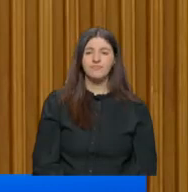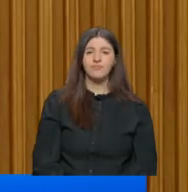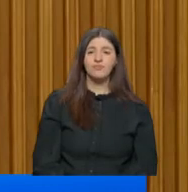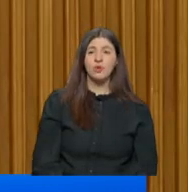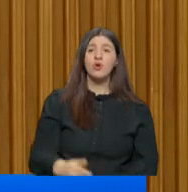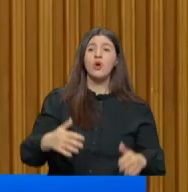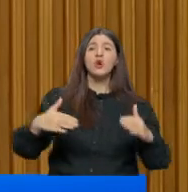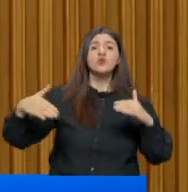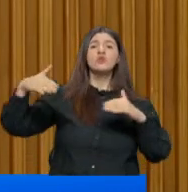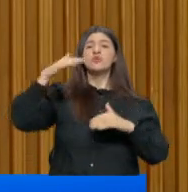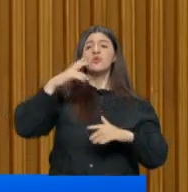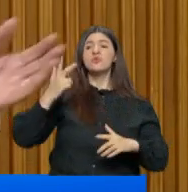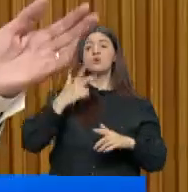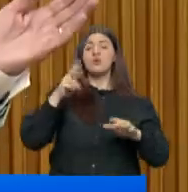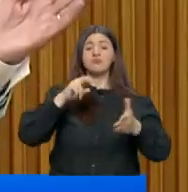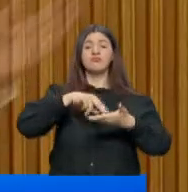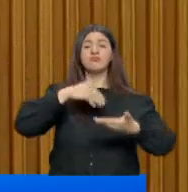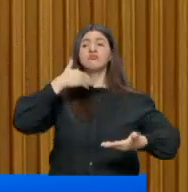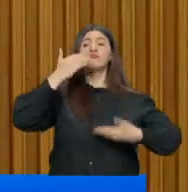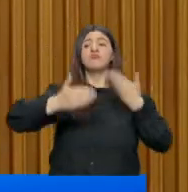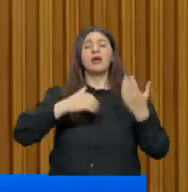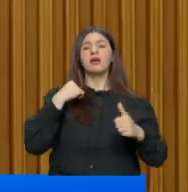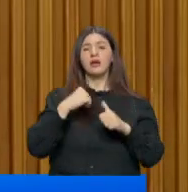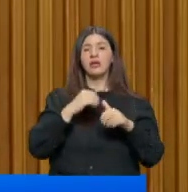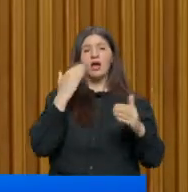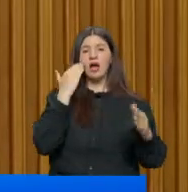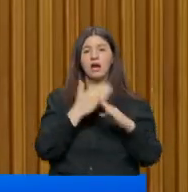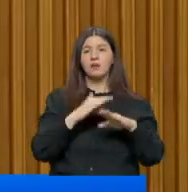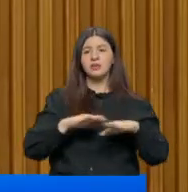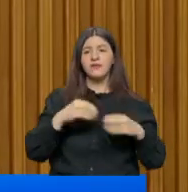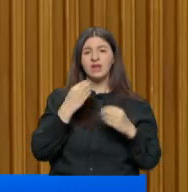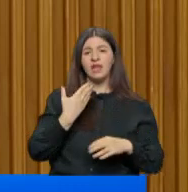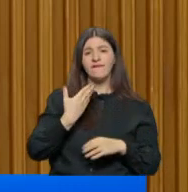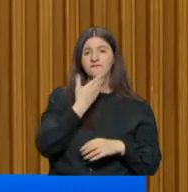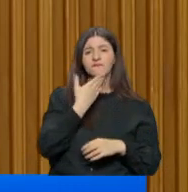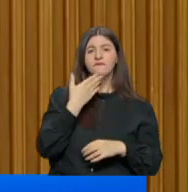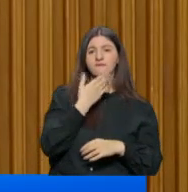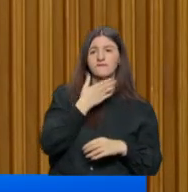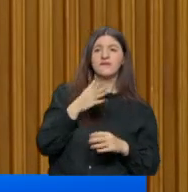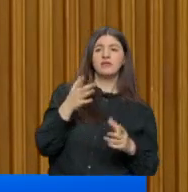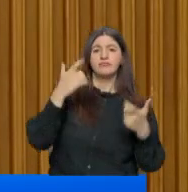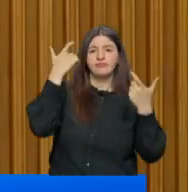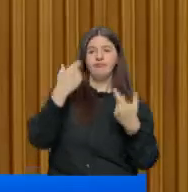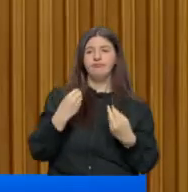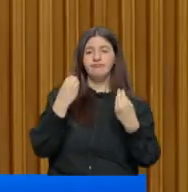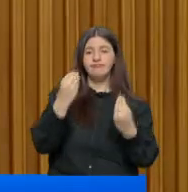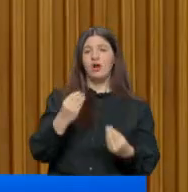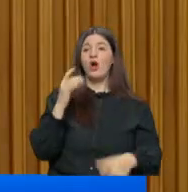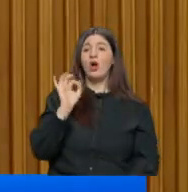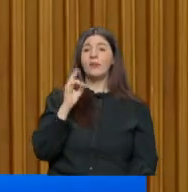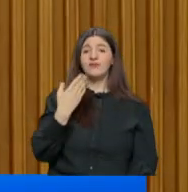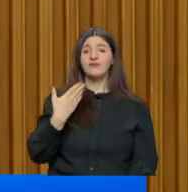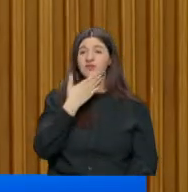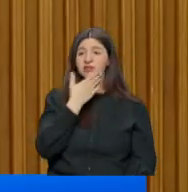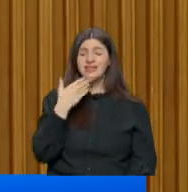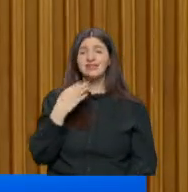Üst perdeden atılan kürsü nutukları yine müzakere masasında verilen tavizlerle taçlandırılmış önemli bir